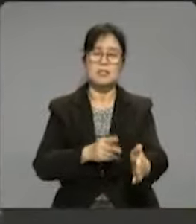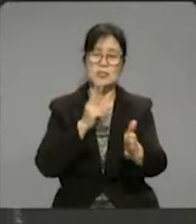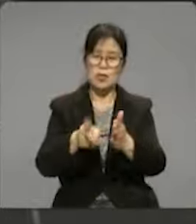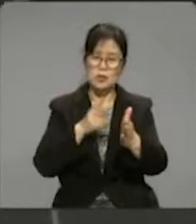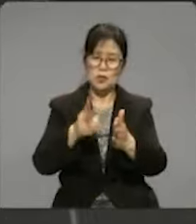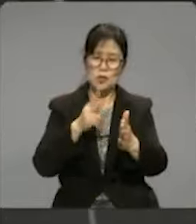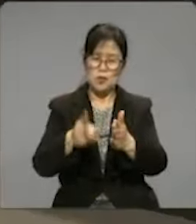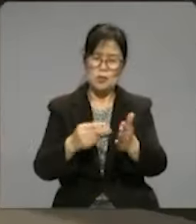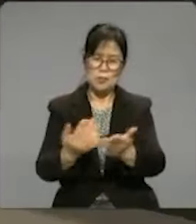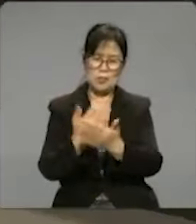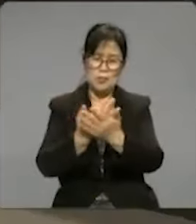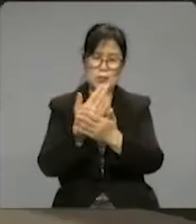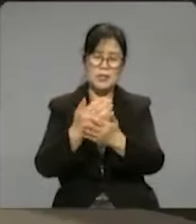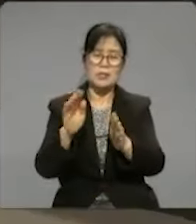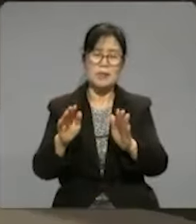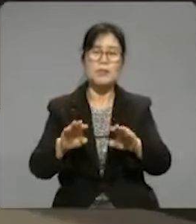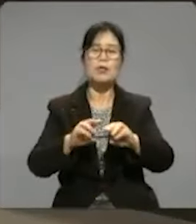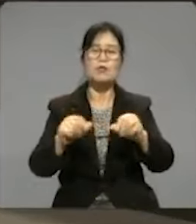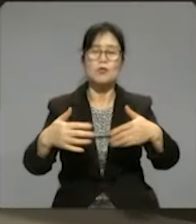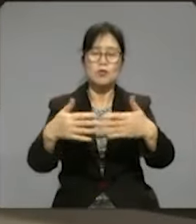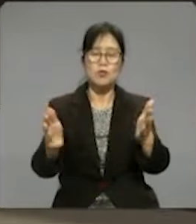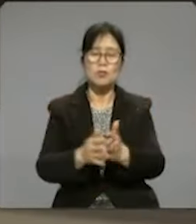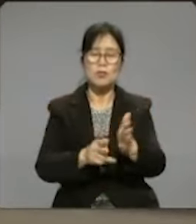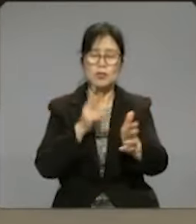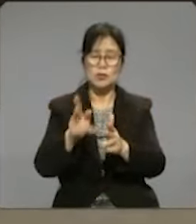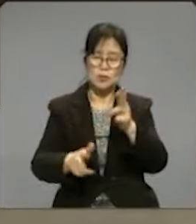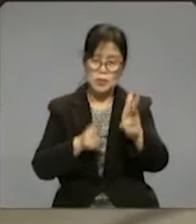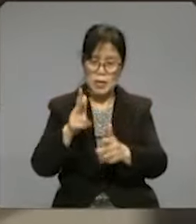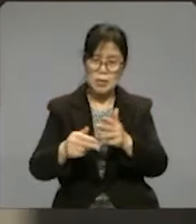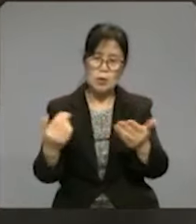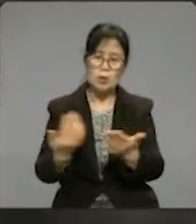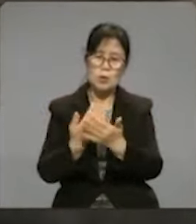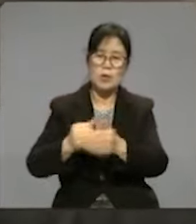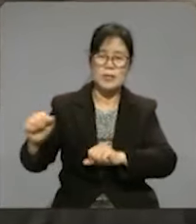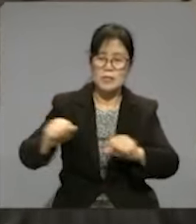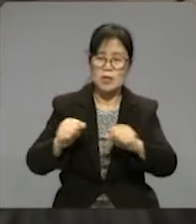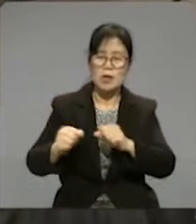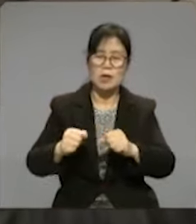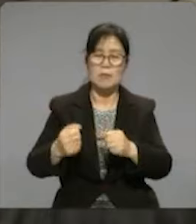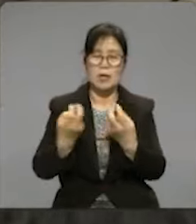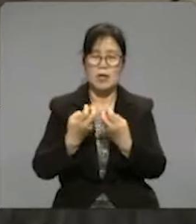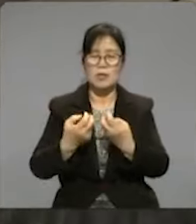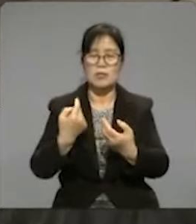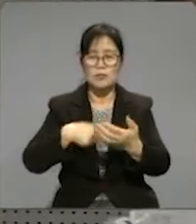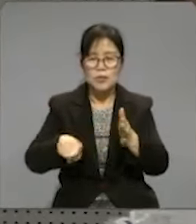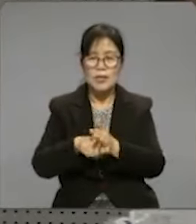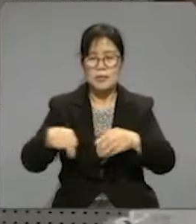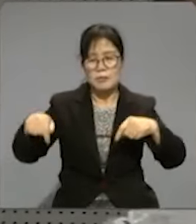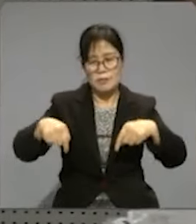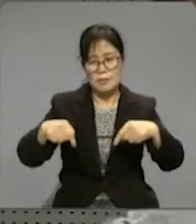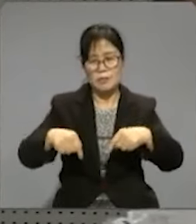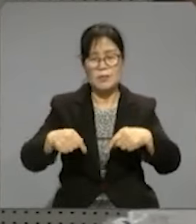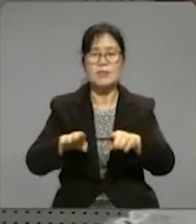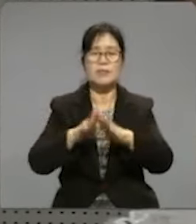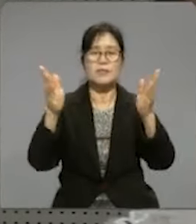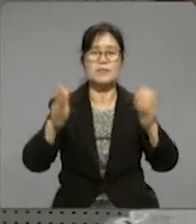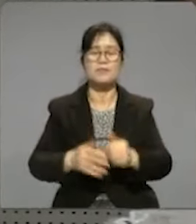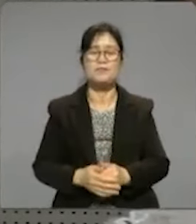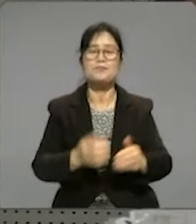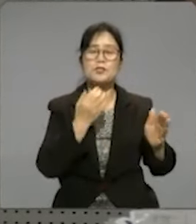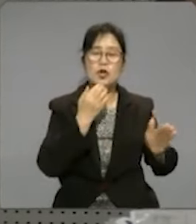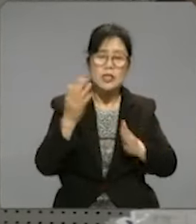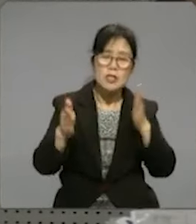전성시대가 열리면서 국토교통부는 철도산업 활성화 방안 마련을 위한 간담회를 열었습니다. 간담회에는